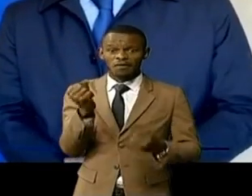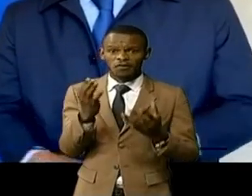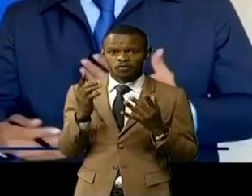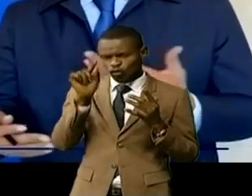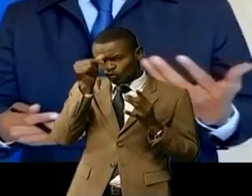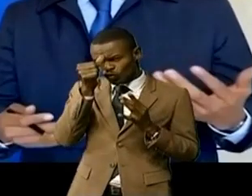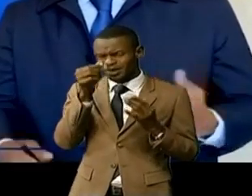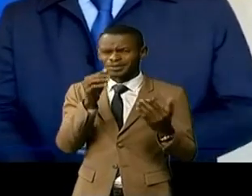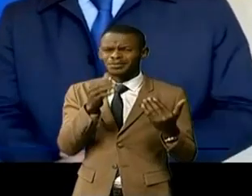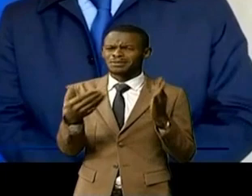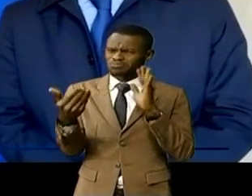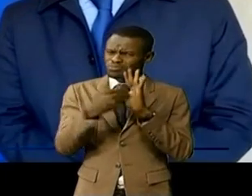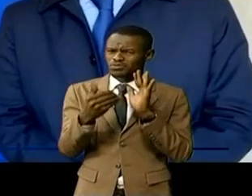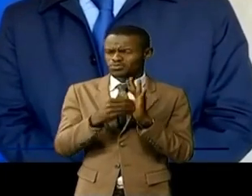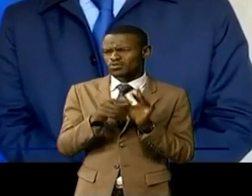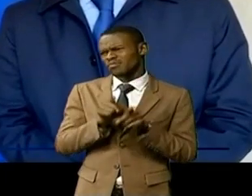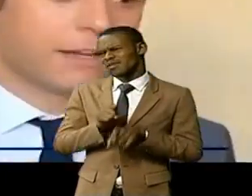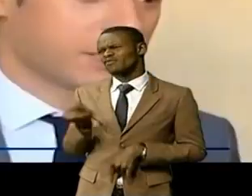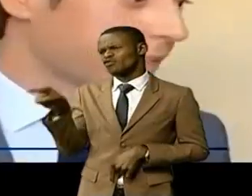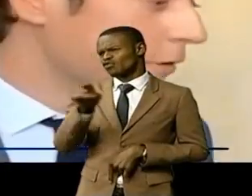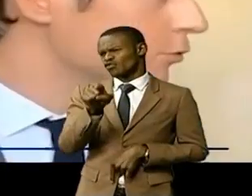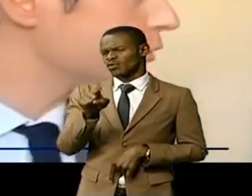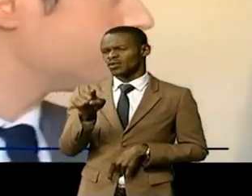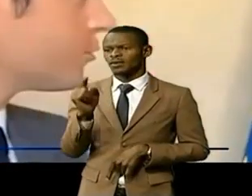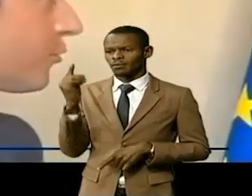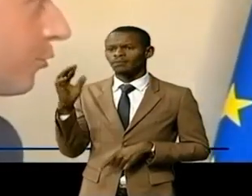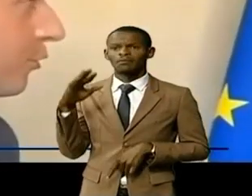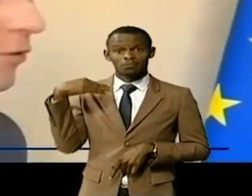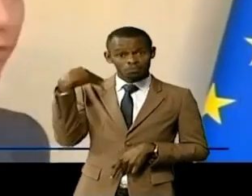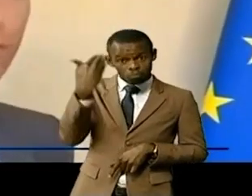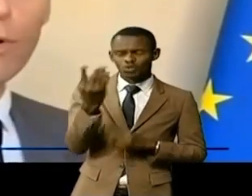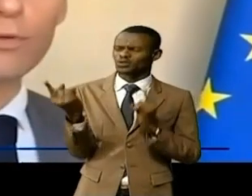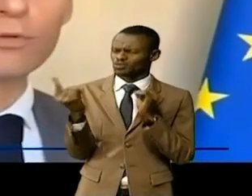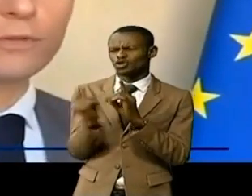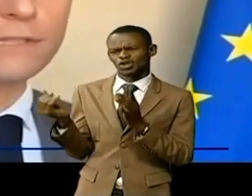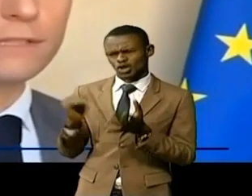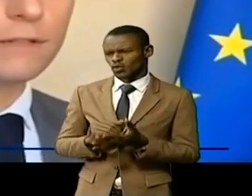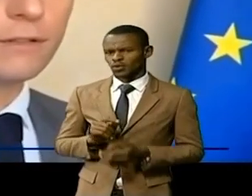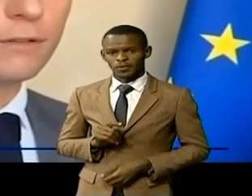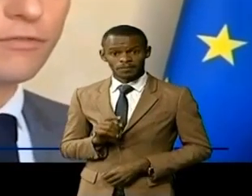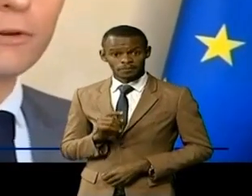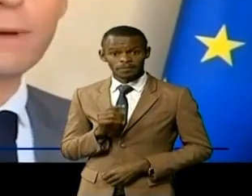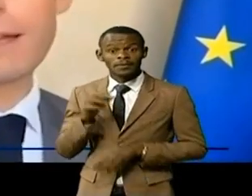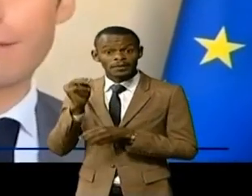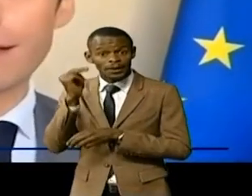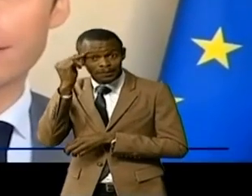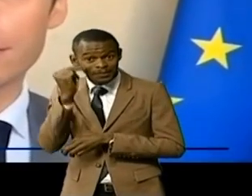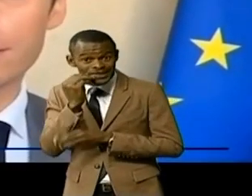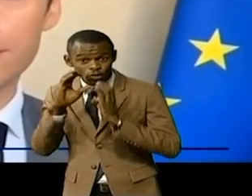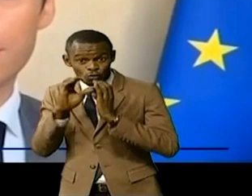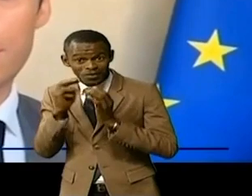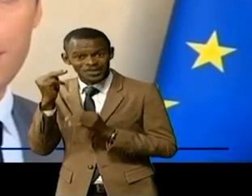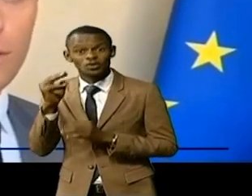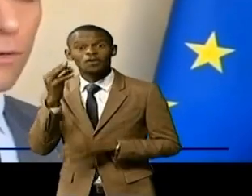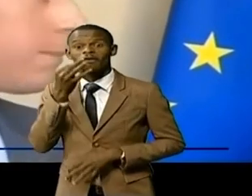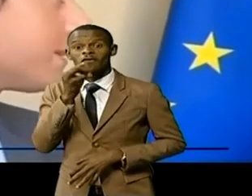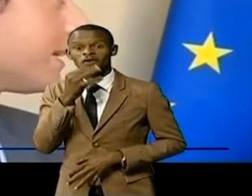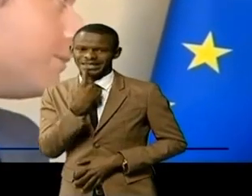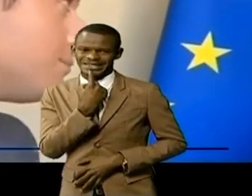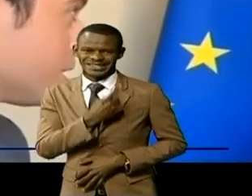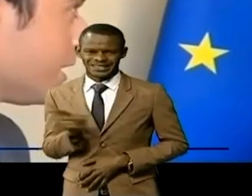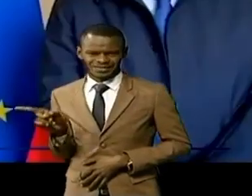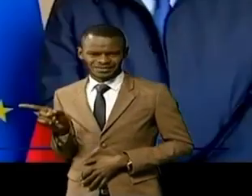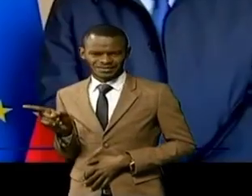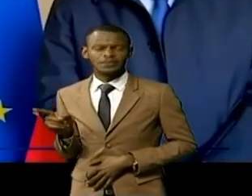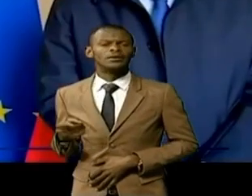crois qu'il y a d'autres qui viendront dans la ligne. J'étais très content qu'on se rencontre aussi. On fait le même travail, on appartient à la